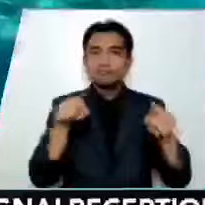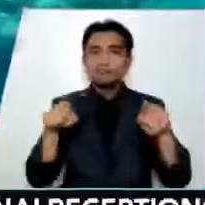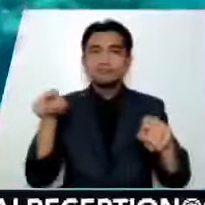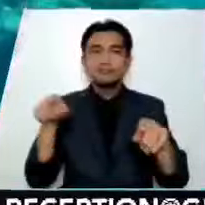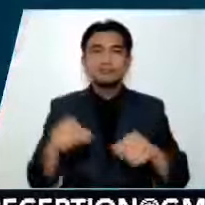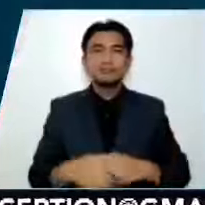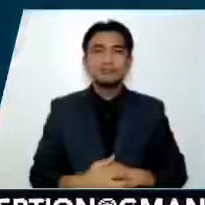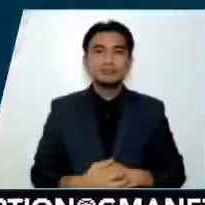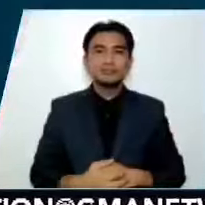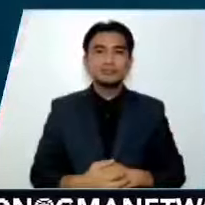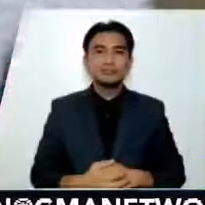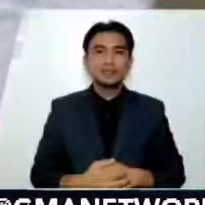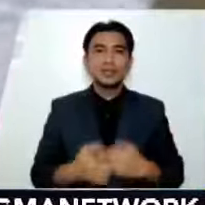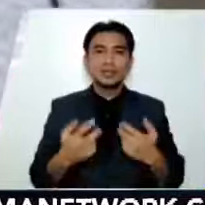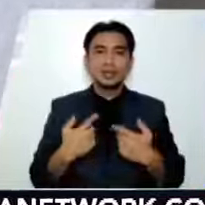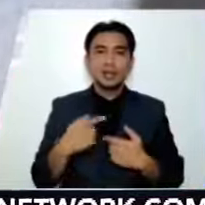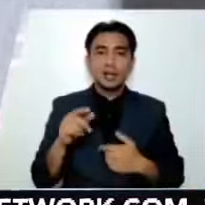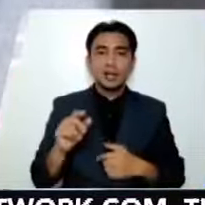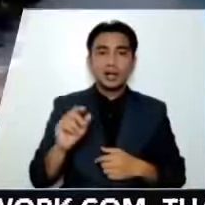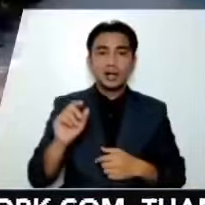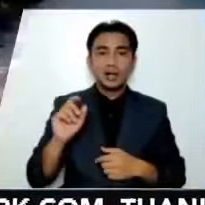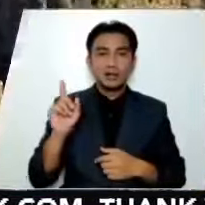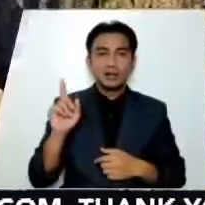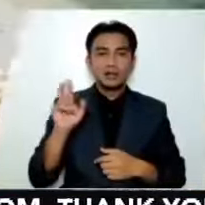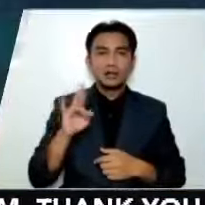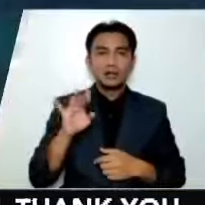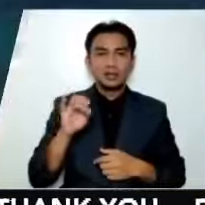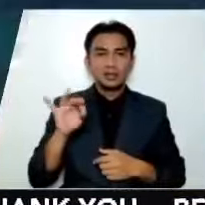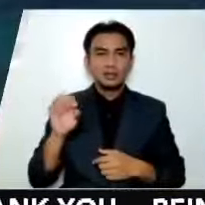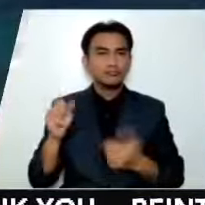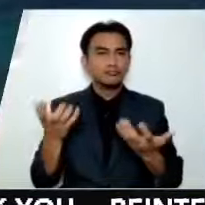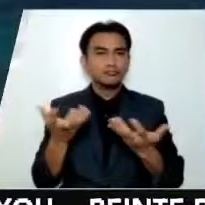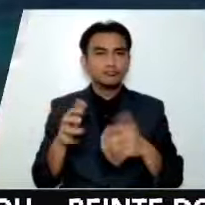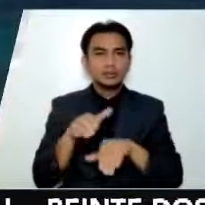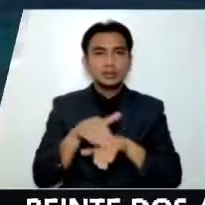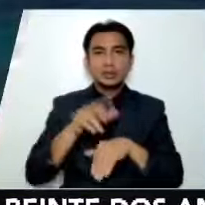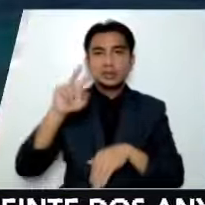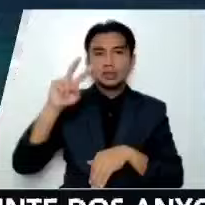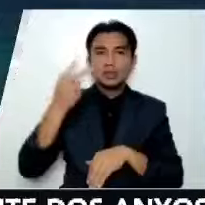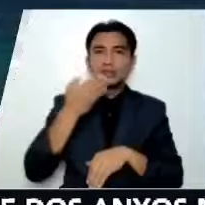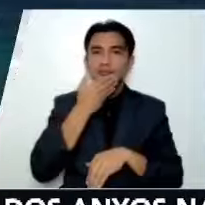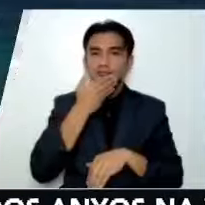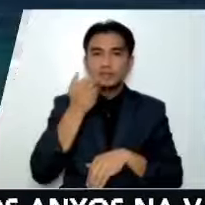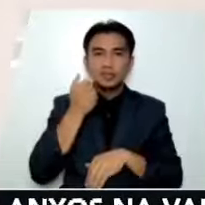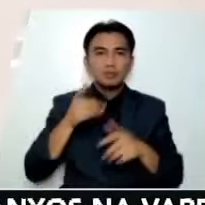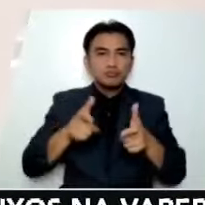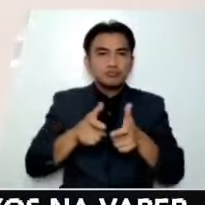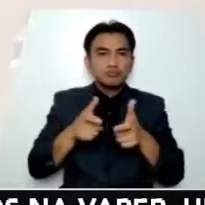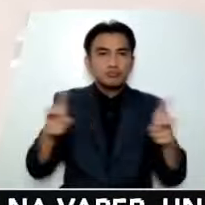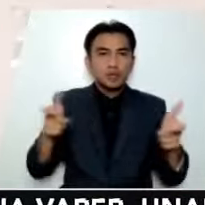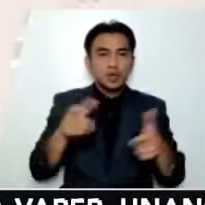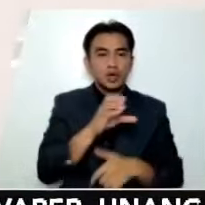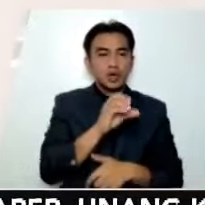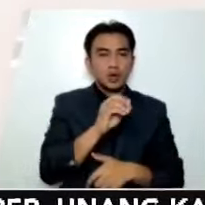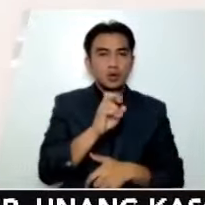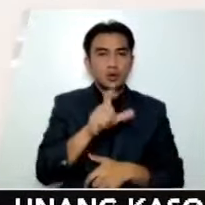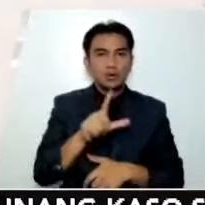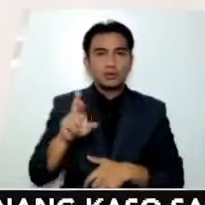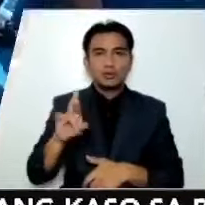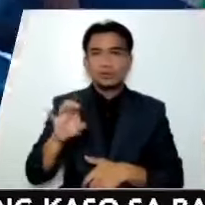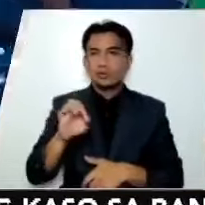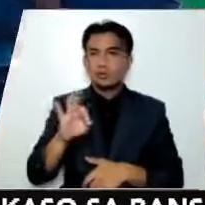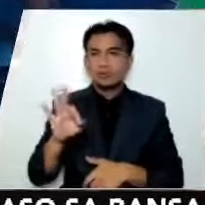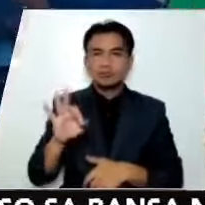ang Apo Reef sa Sablayan Occidental Mindoro, pangalawa sa pinakamalaking coral reef sa buong mundo. Kaya nang maimbita roon